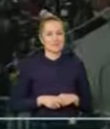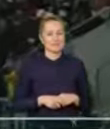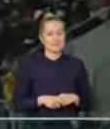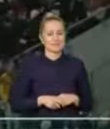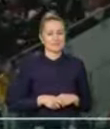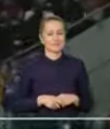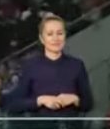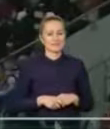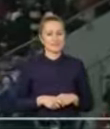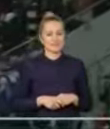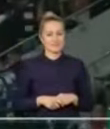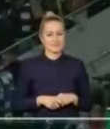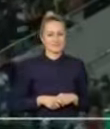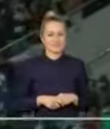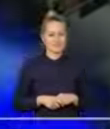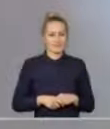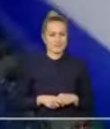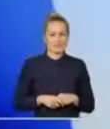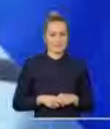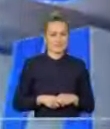Mateusz Nowak, Wiadomości.